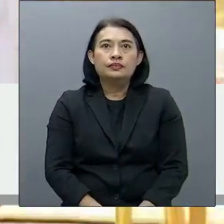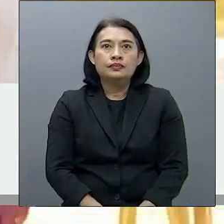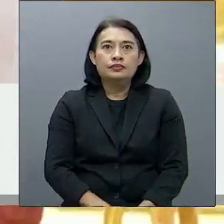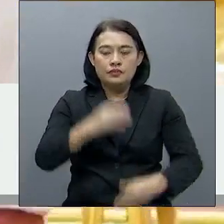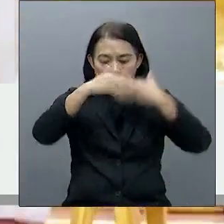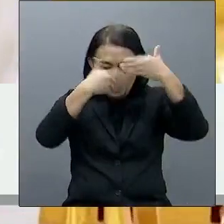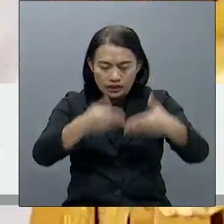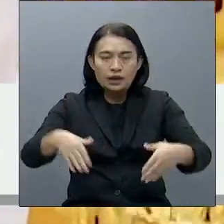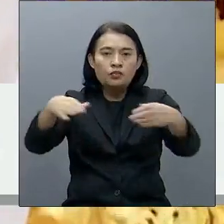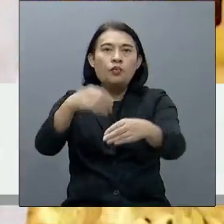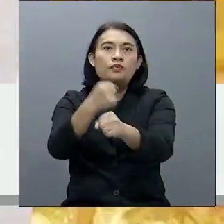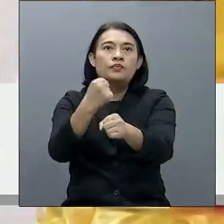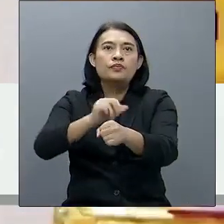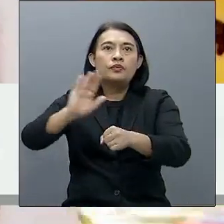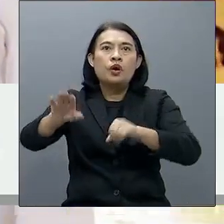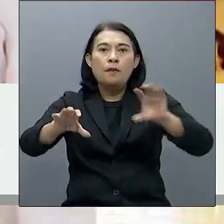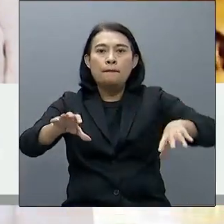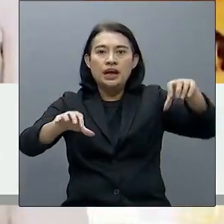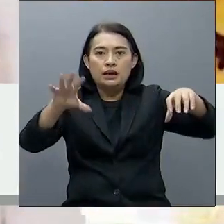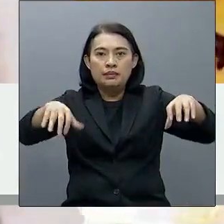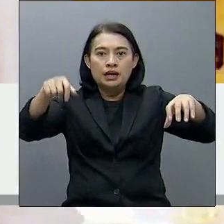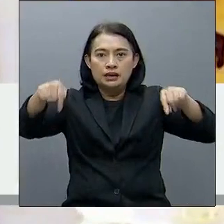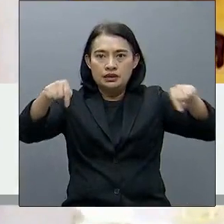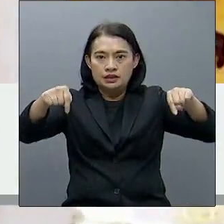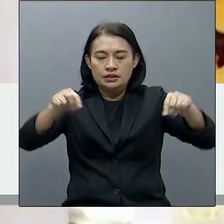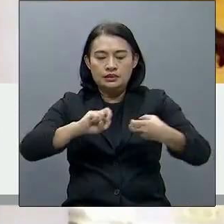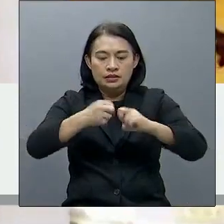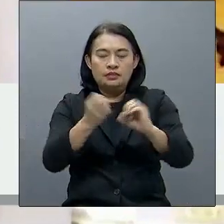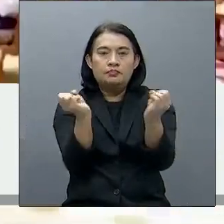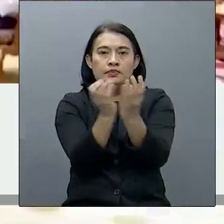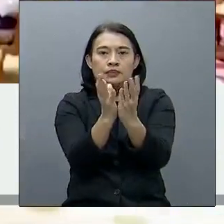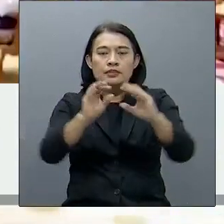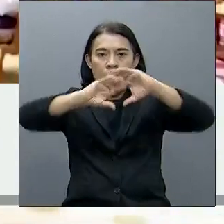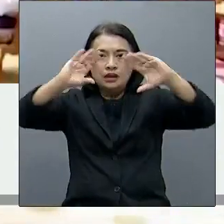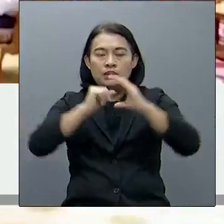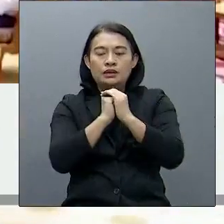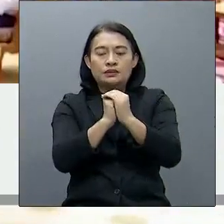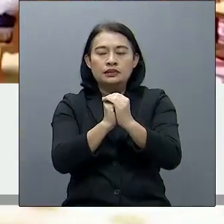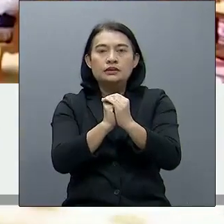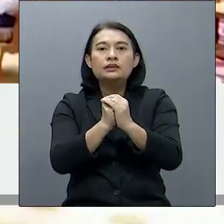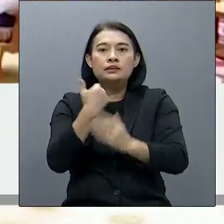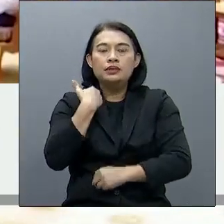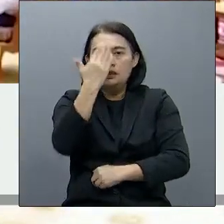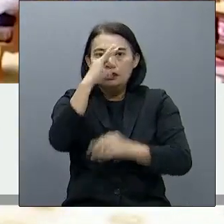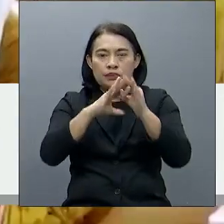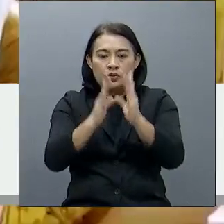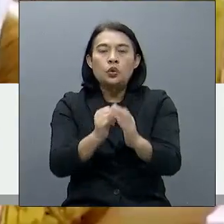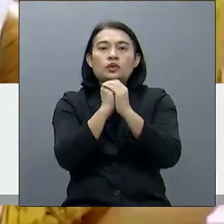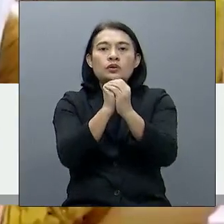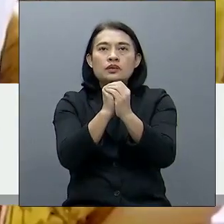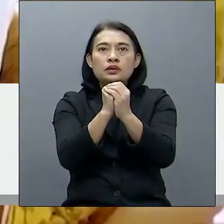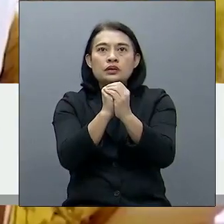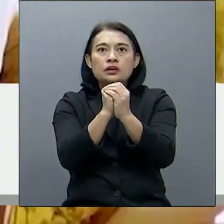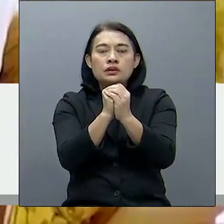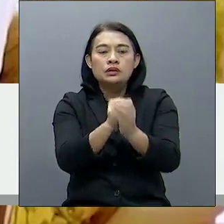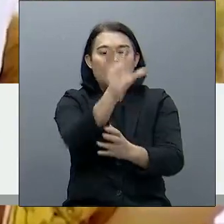ของกลุ่มสแกมเมอร์ใน 2เมืองสร้างผลกระทบต่อรัฐบาลจีนอย่างมากนะคะหลังจากที่ชาวจีนตกเป็นผู้เสียหายจาก